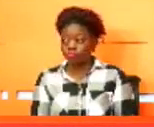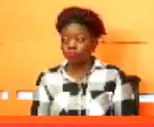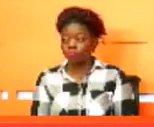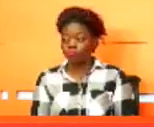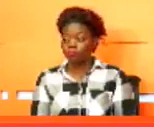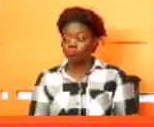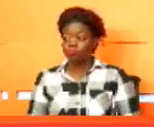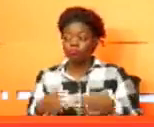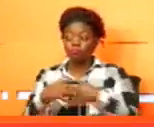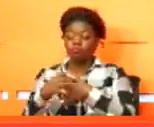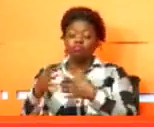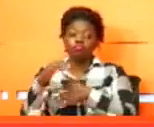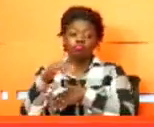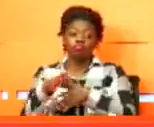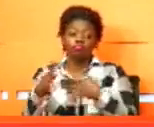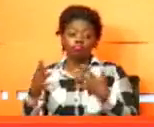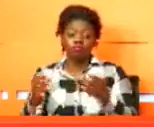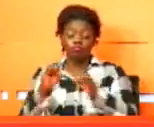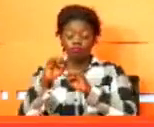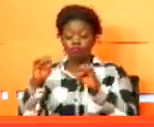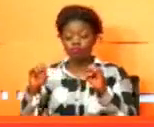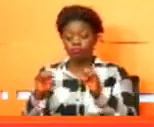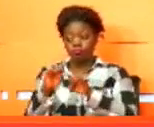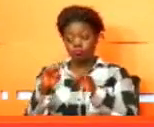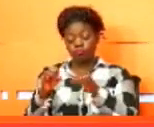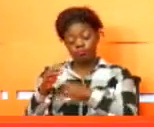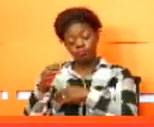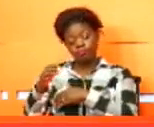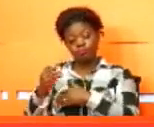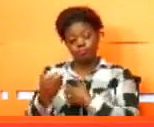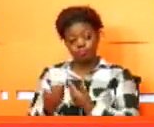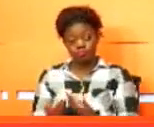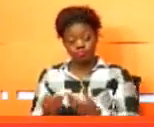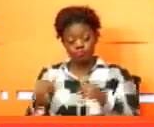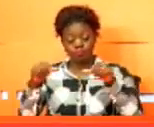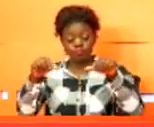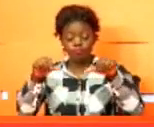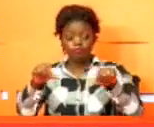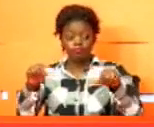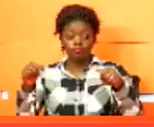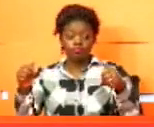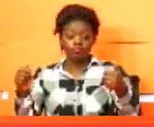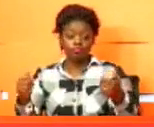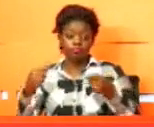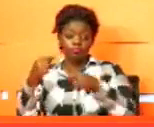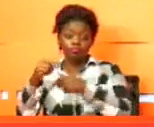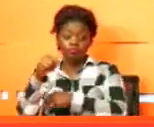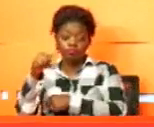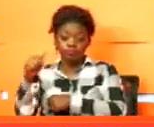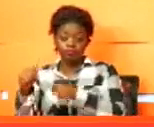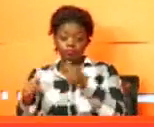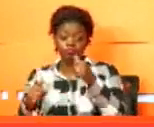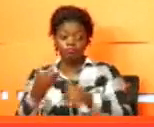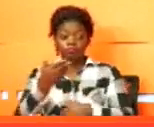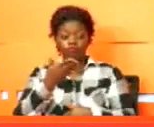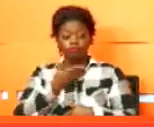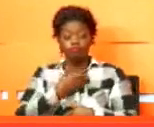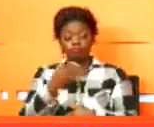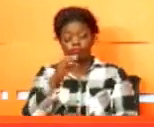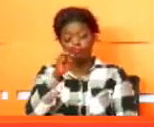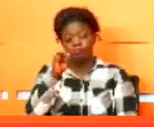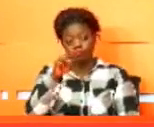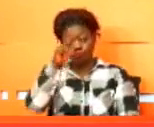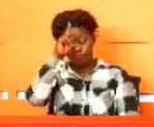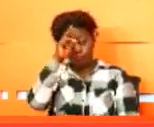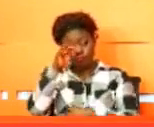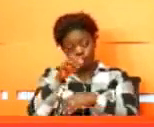tujja kuba tukwongera ebisinga waawo mawulire aganaddako kitalo nnyo ate batwengereyo n'amalala ge tulina ssentebe